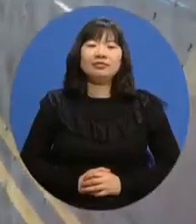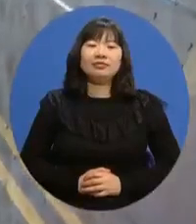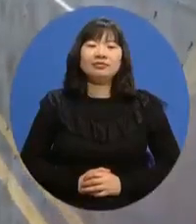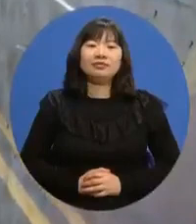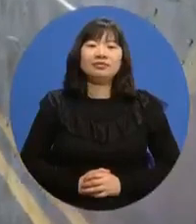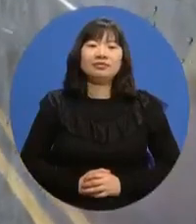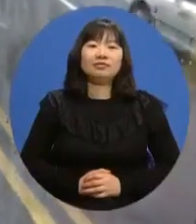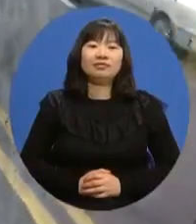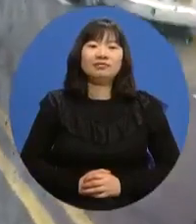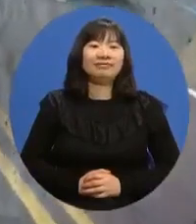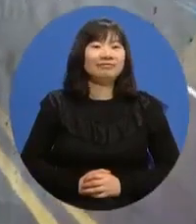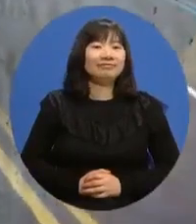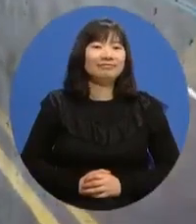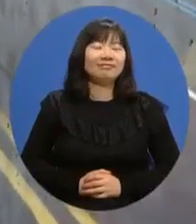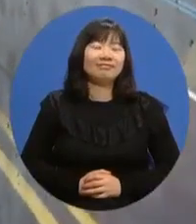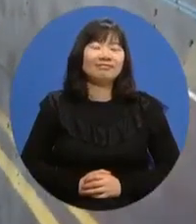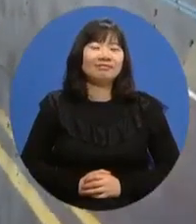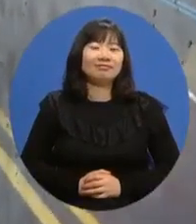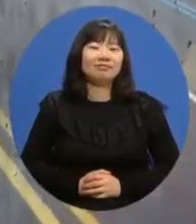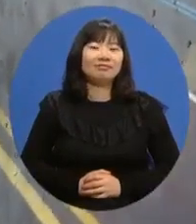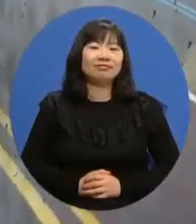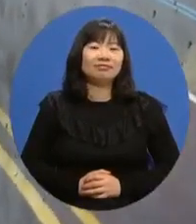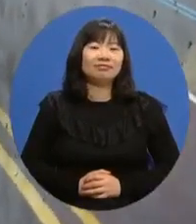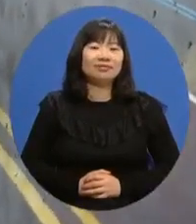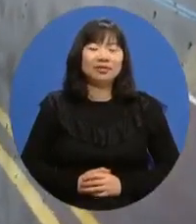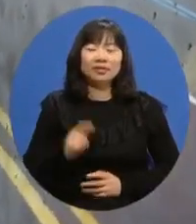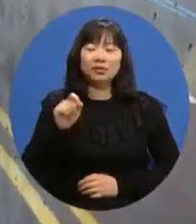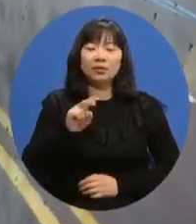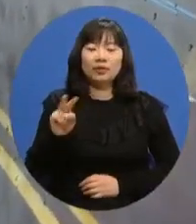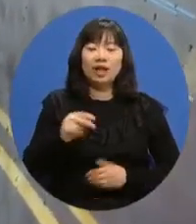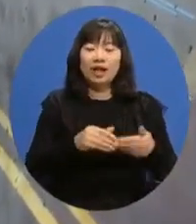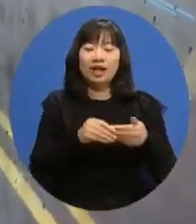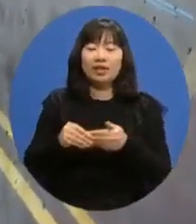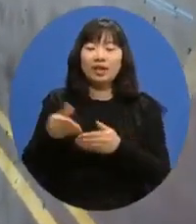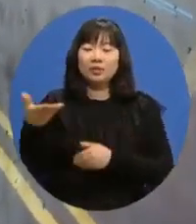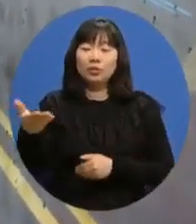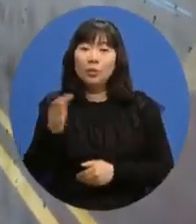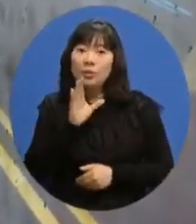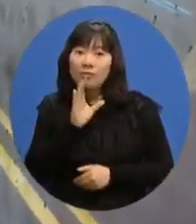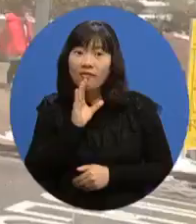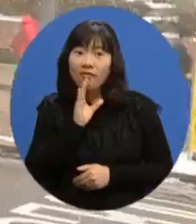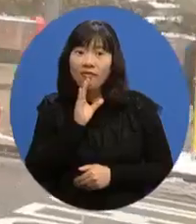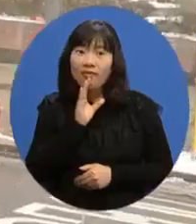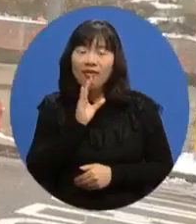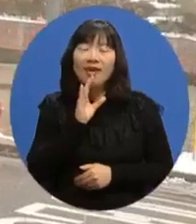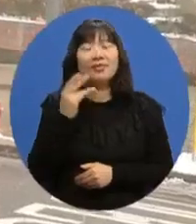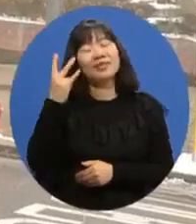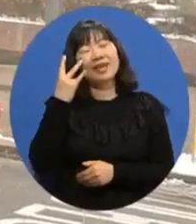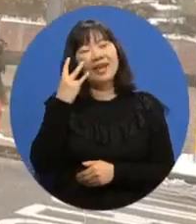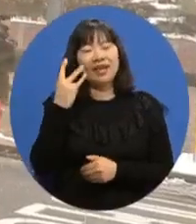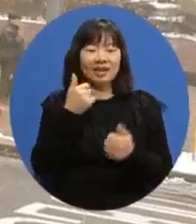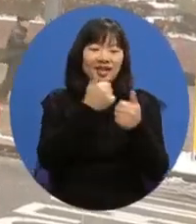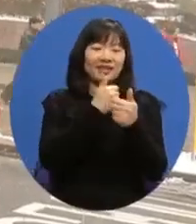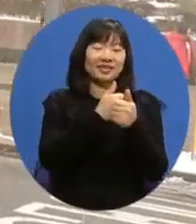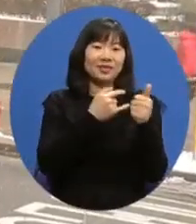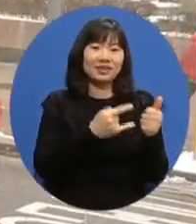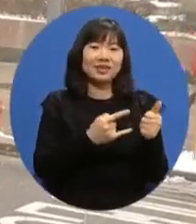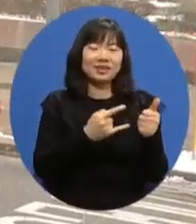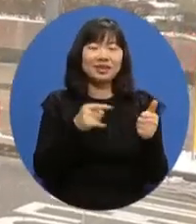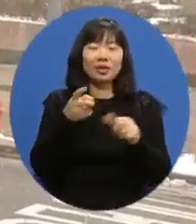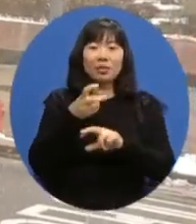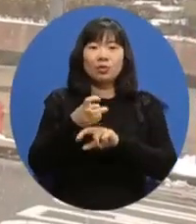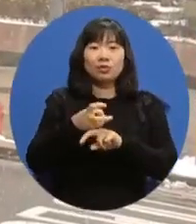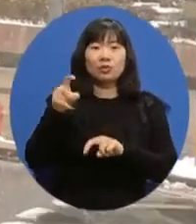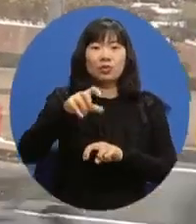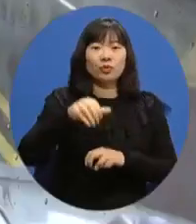택도 없어둔다. 네. 고야가 안내해 주는 거야? 네. 고야가? 네. 아저씨. 네. 이 버스